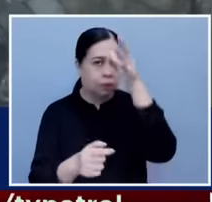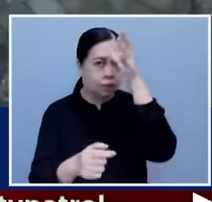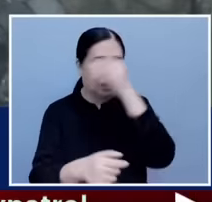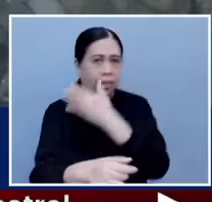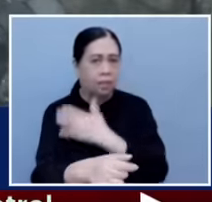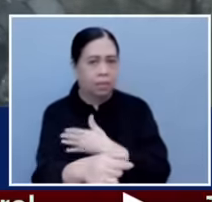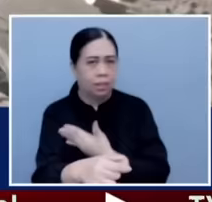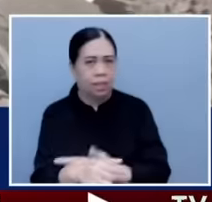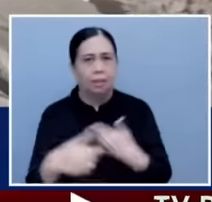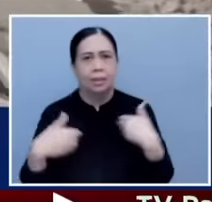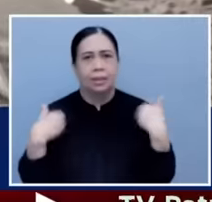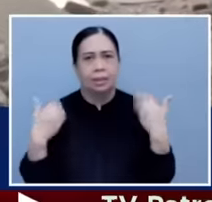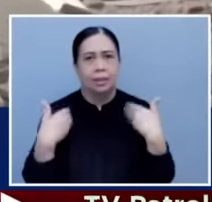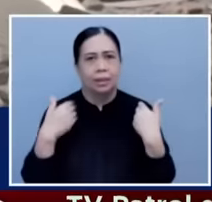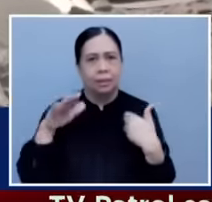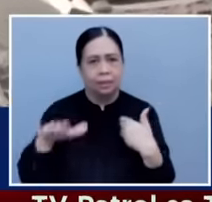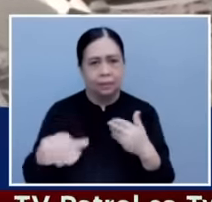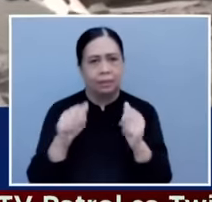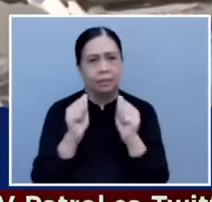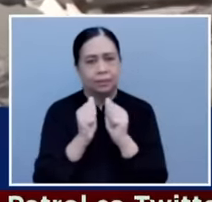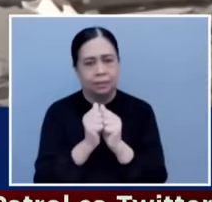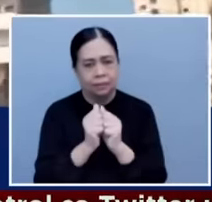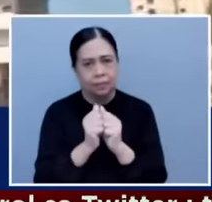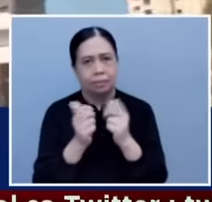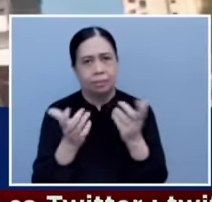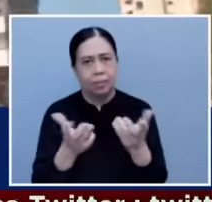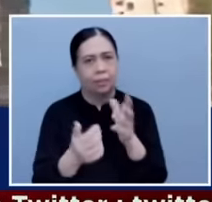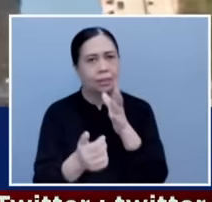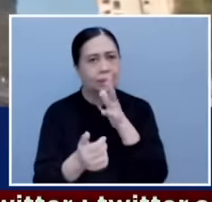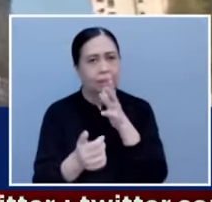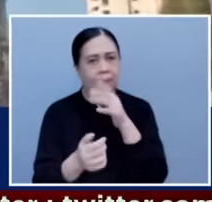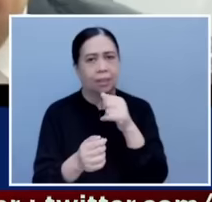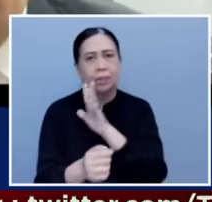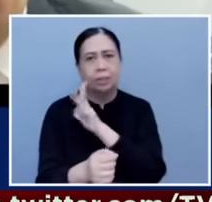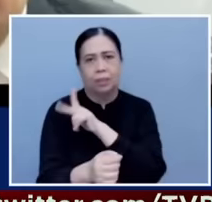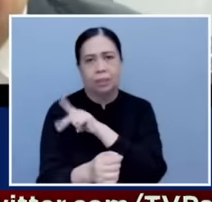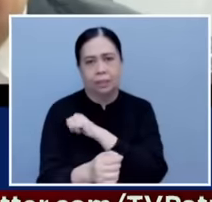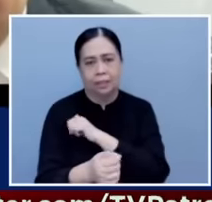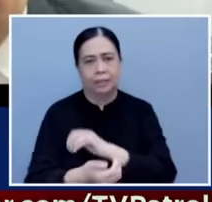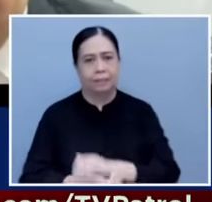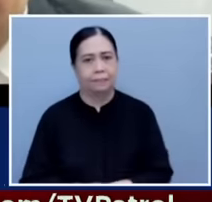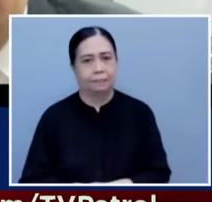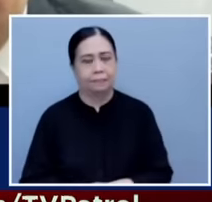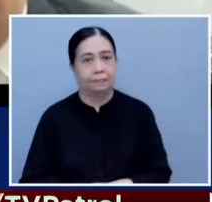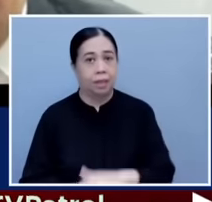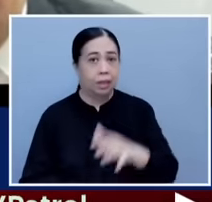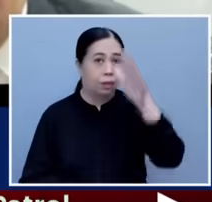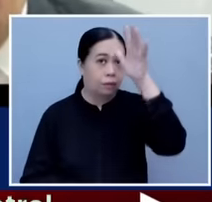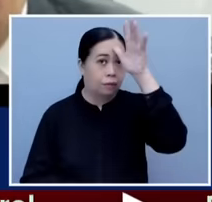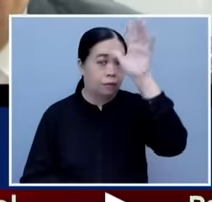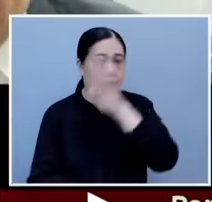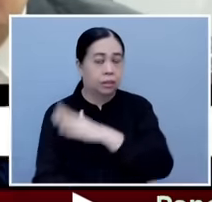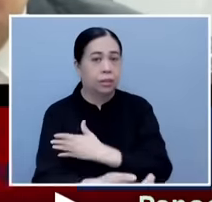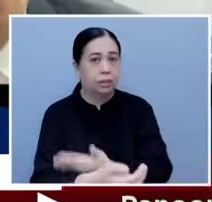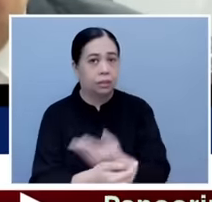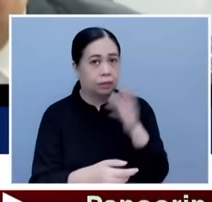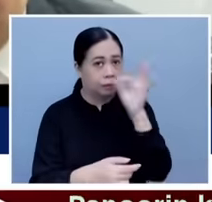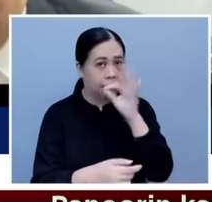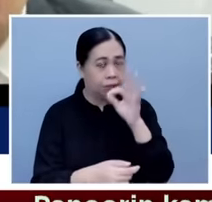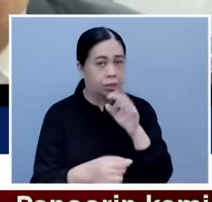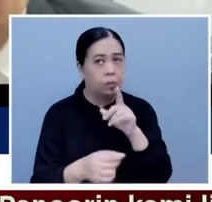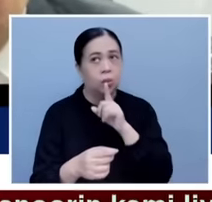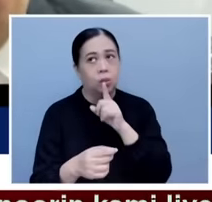de edad ang bata at kasama nila ang inang Palestino. Father and child who